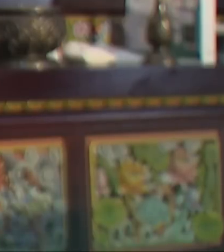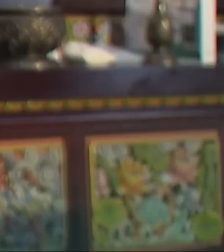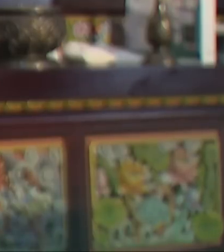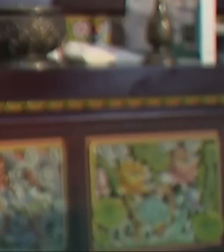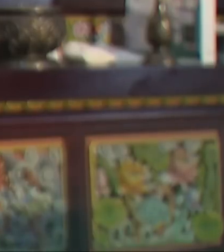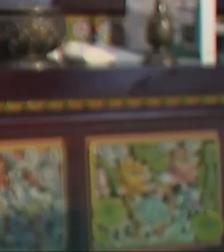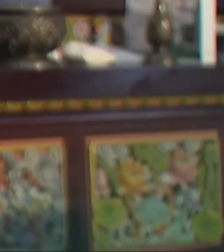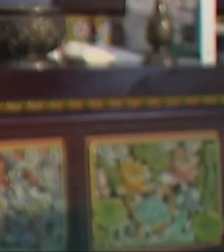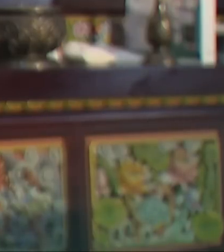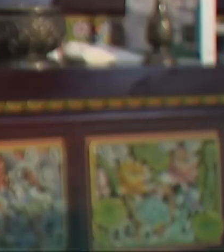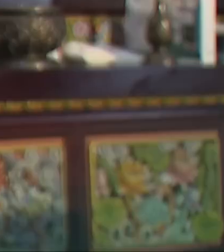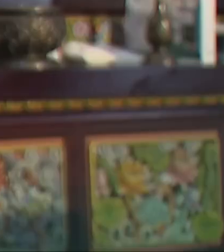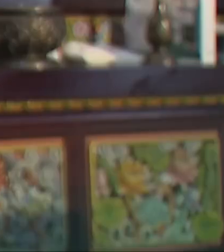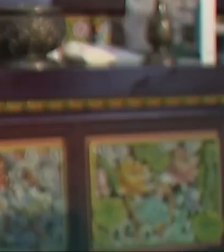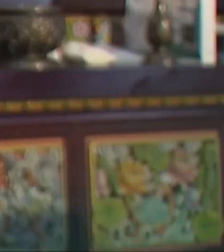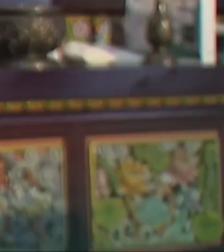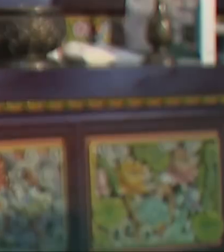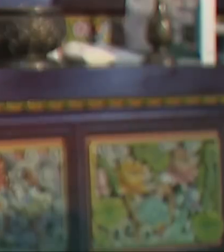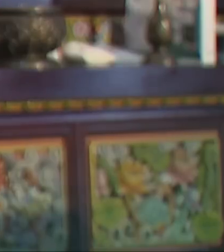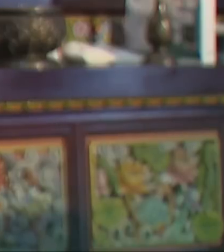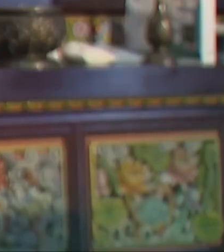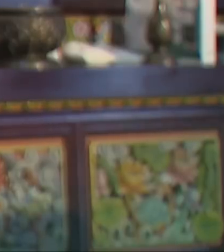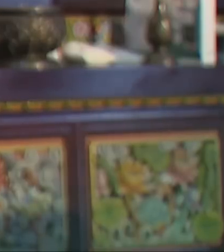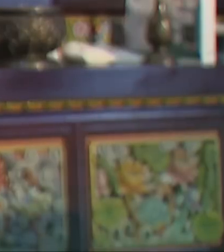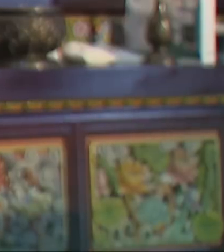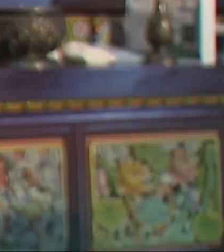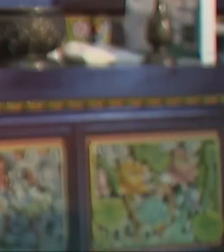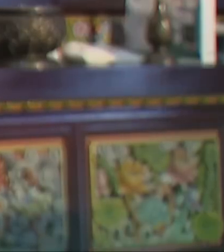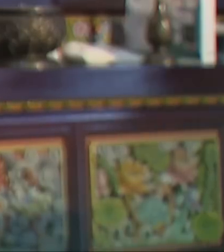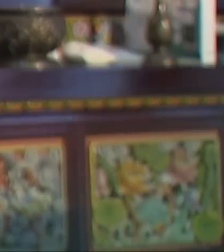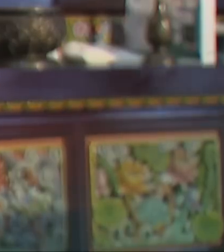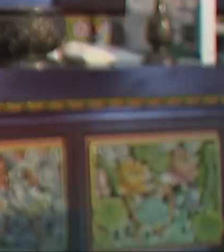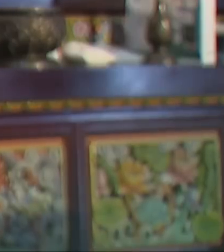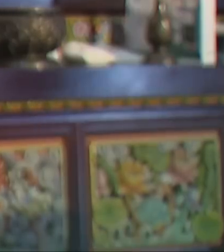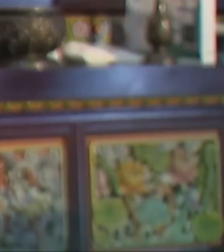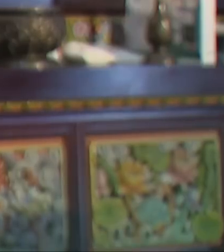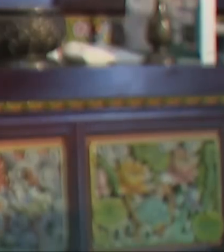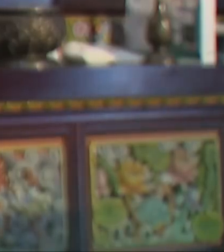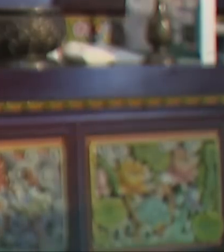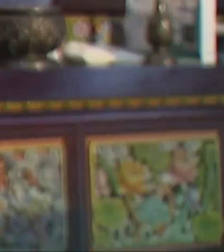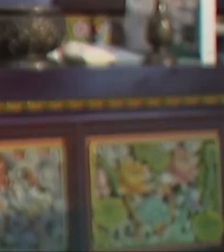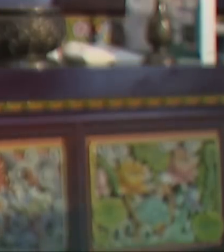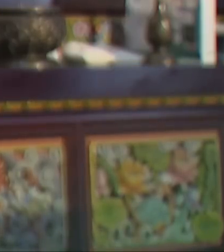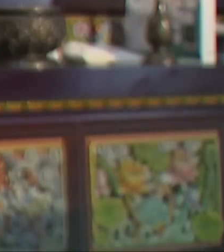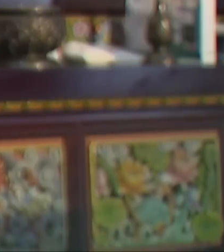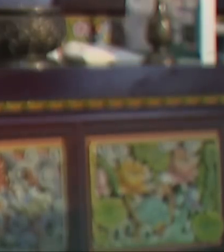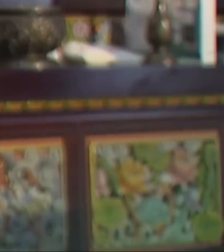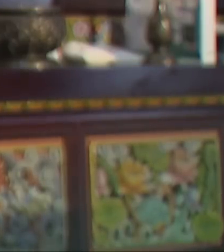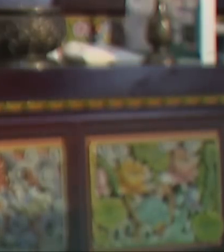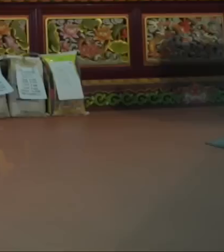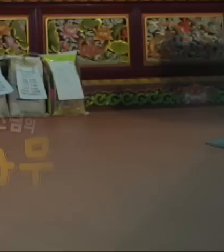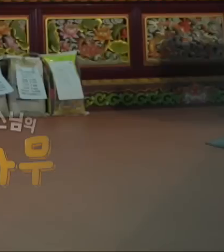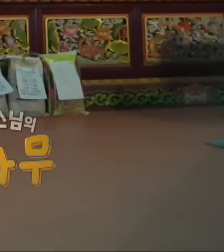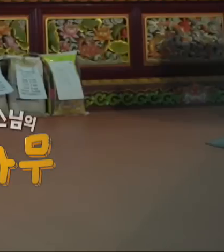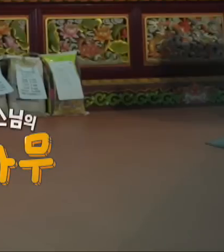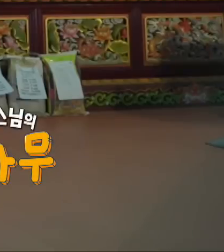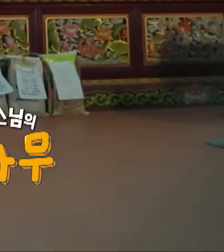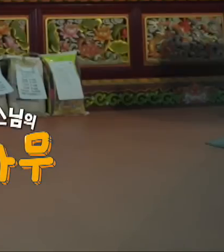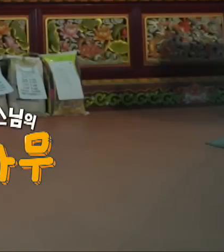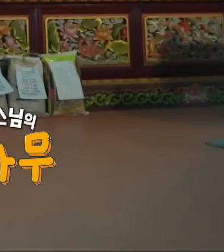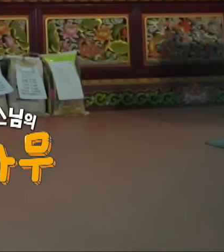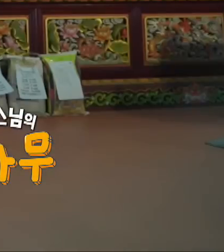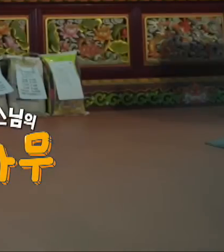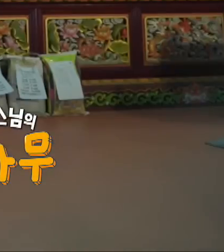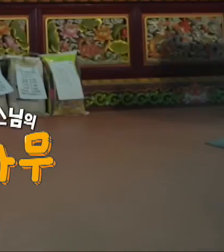카피에 대한 이야기를 주로 하시는 것을 들었습니다 그래서 우리 33관음 기도와 매우 잘 맞겠다